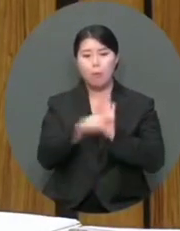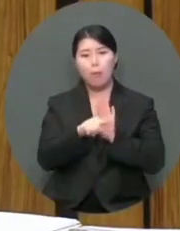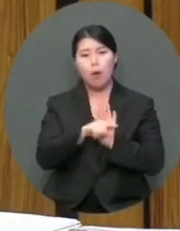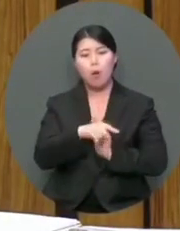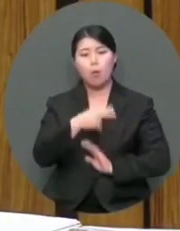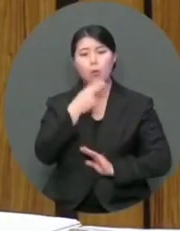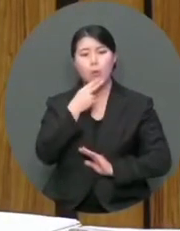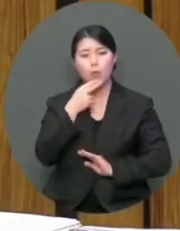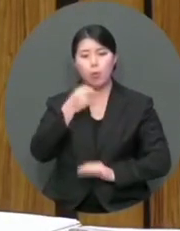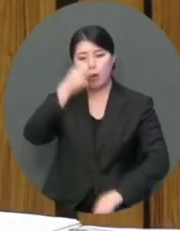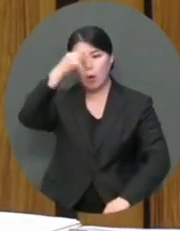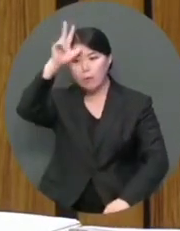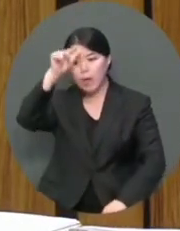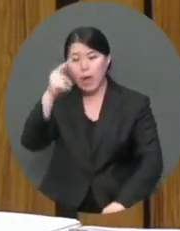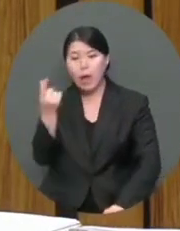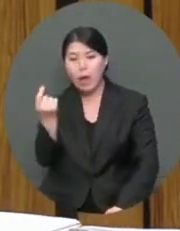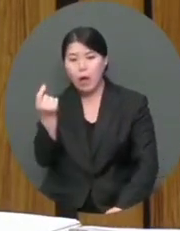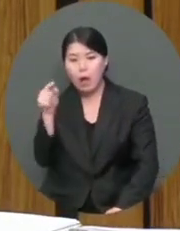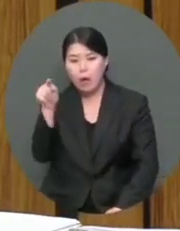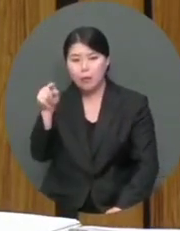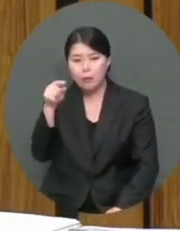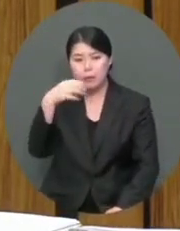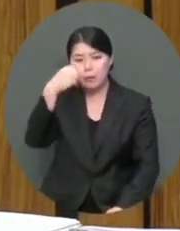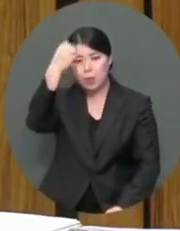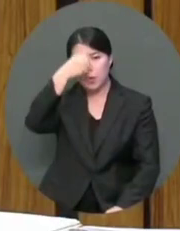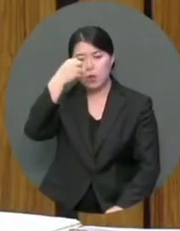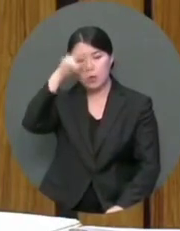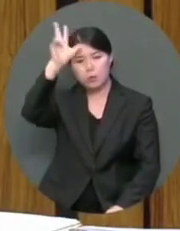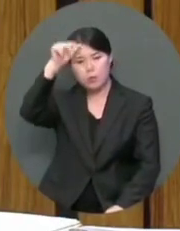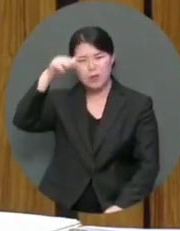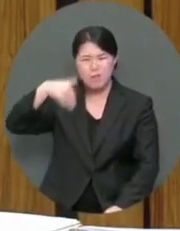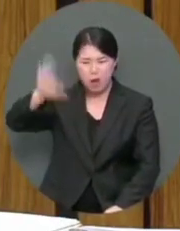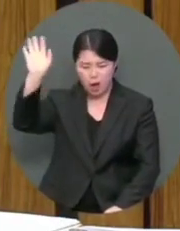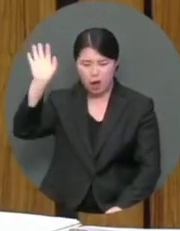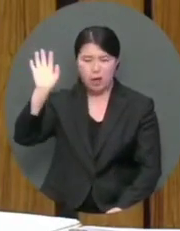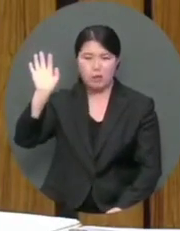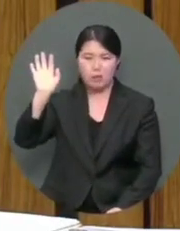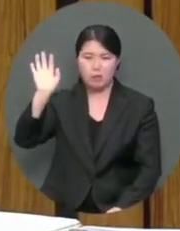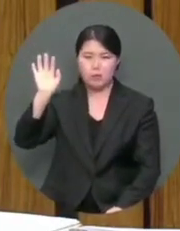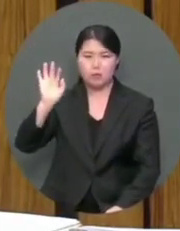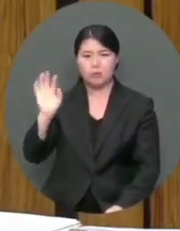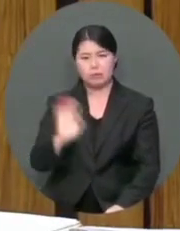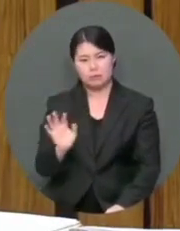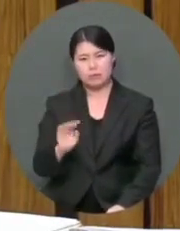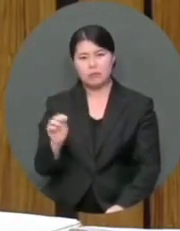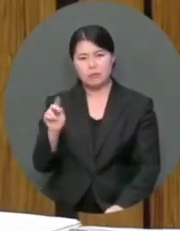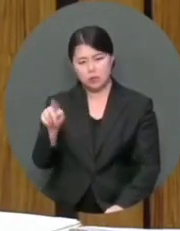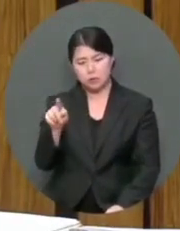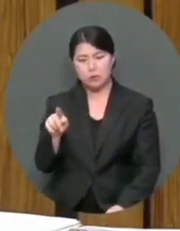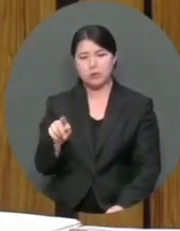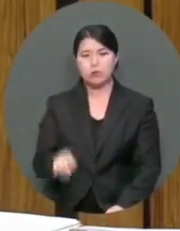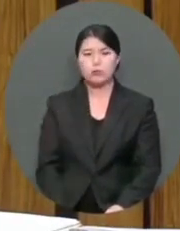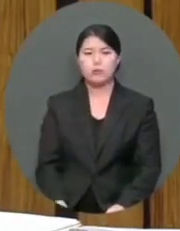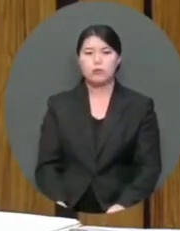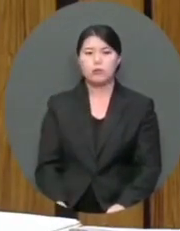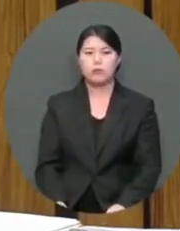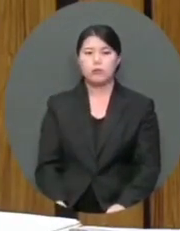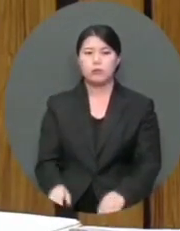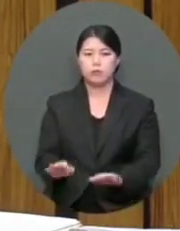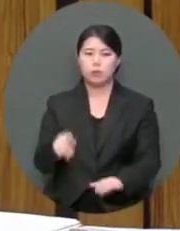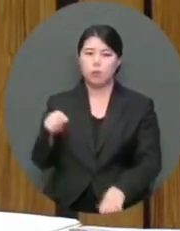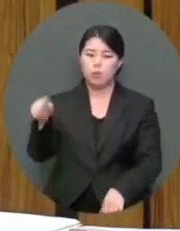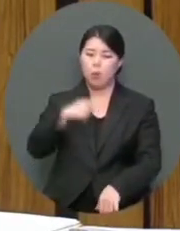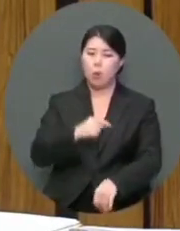하다못해 검찰청을 고등검찰청에 보내거나 뭐 고등검찰청이 그렇지 않지만 어쨌든 간에